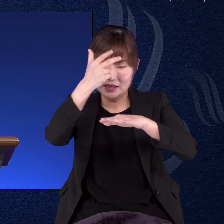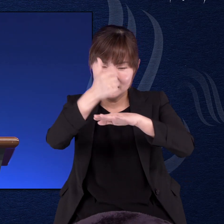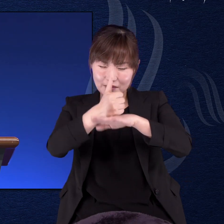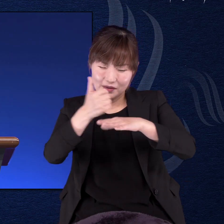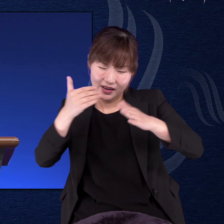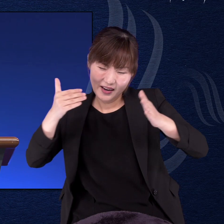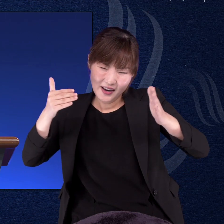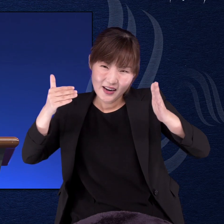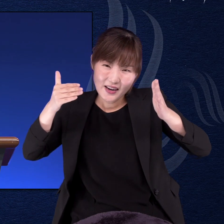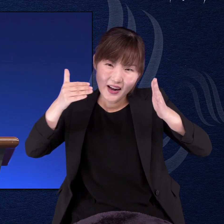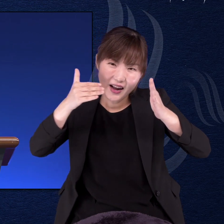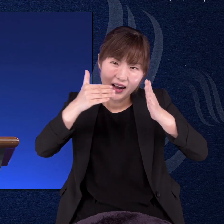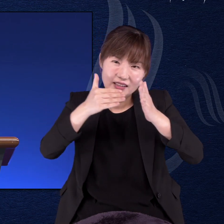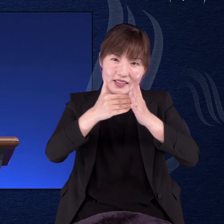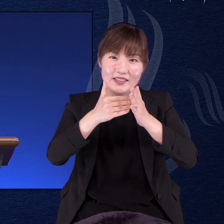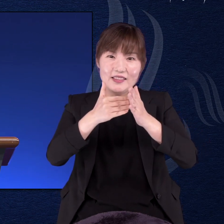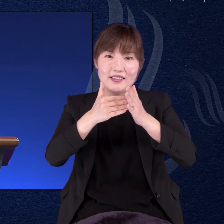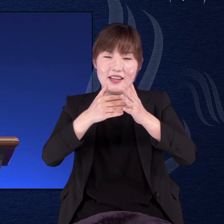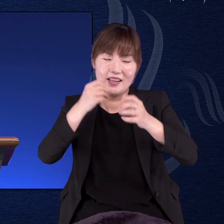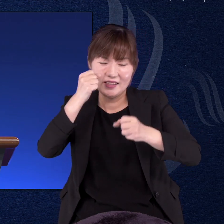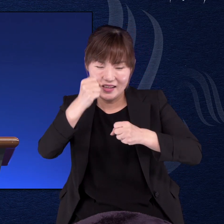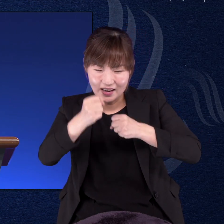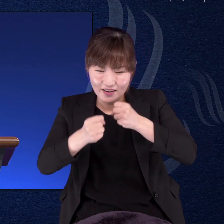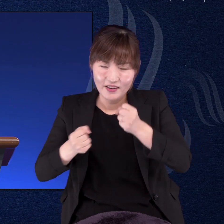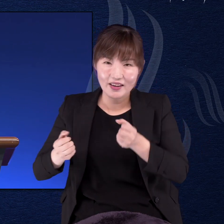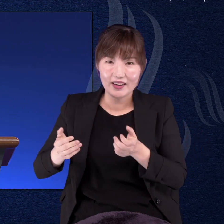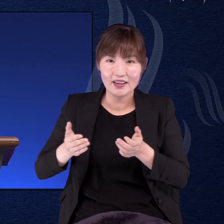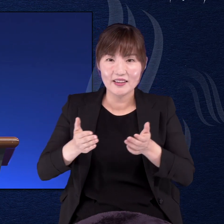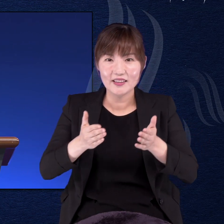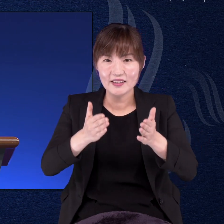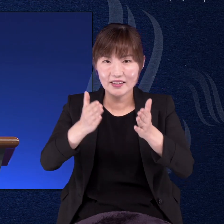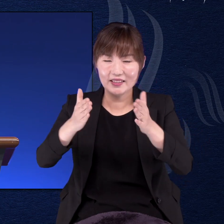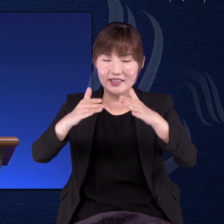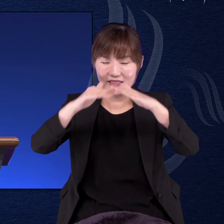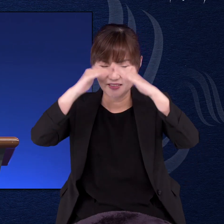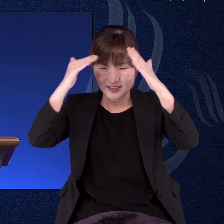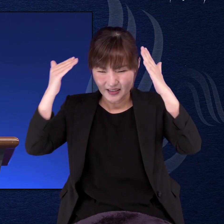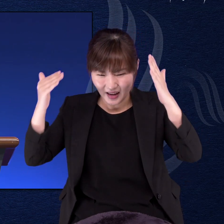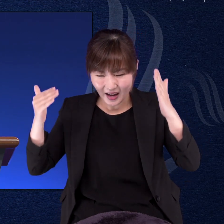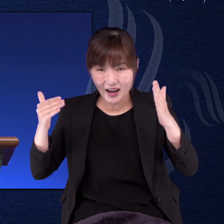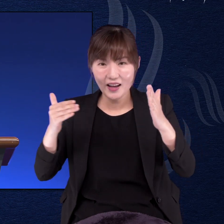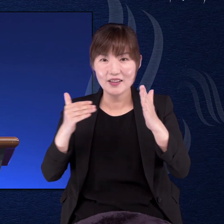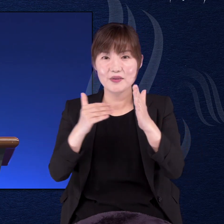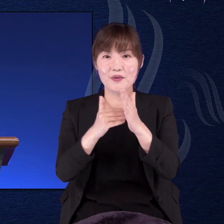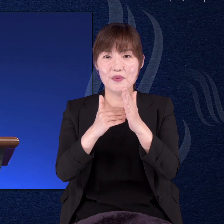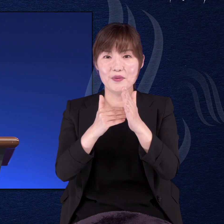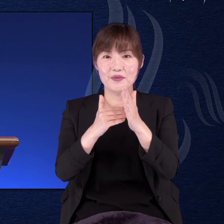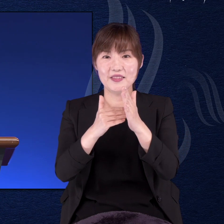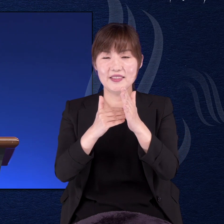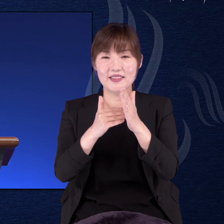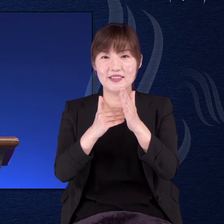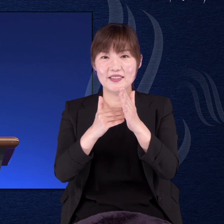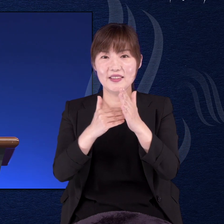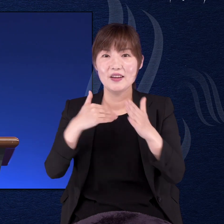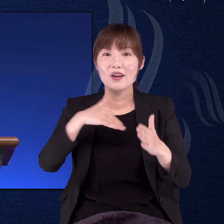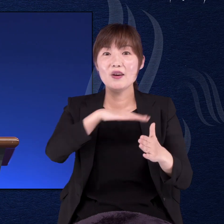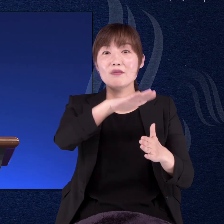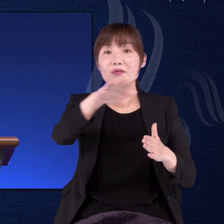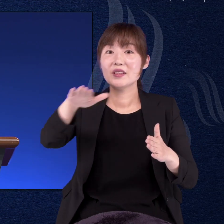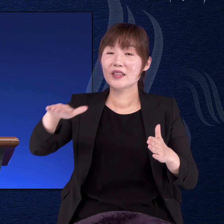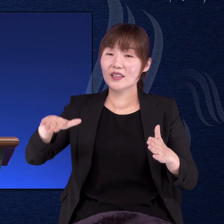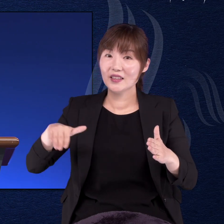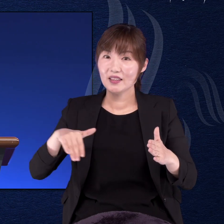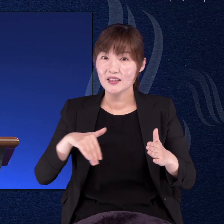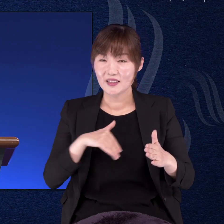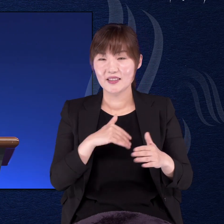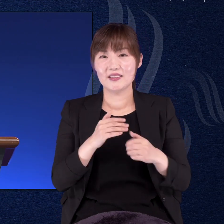나의 달려갈 길 다 가도록, 정말 나의 마지막 호흡 다 하는 그 순간에 우리는 끝이 아닙니다.